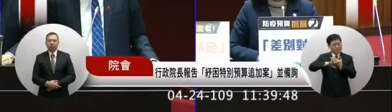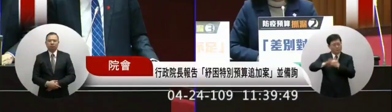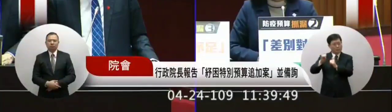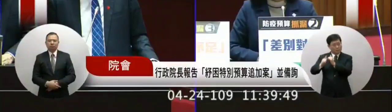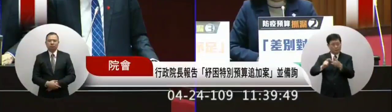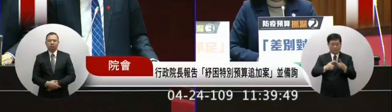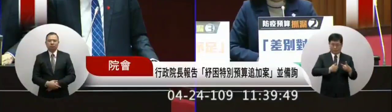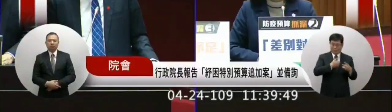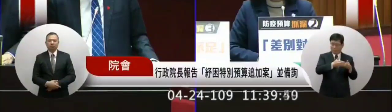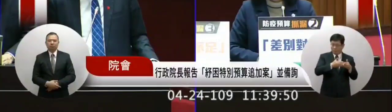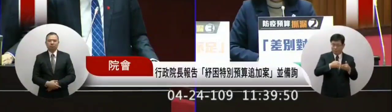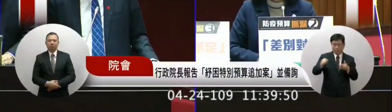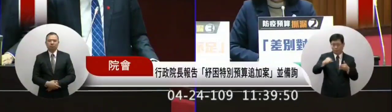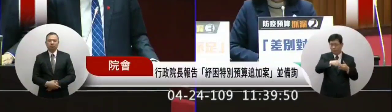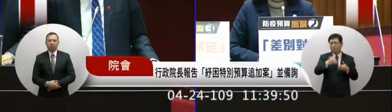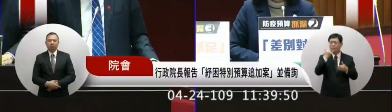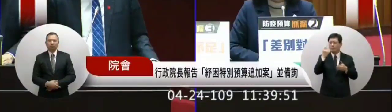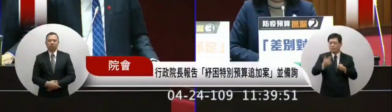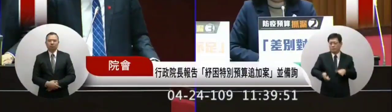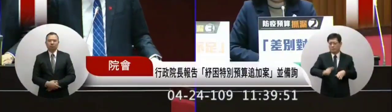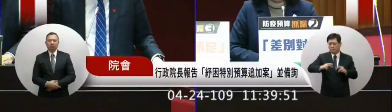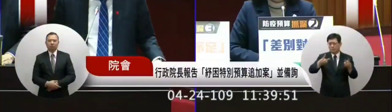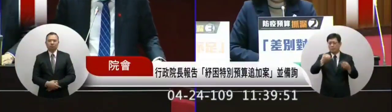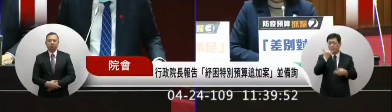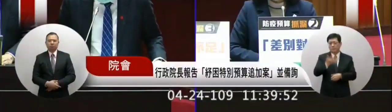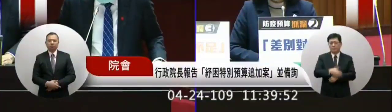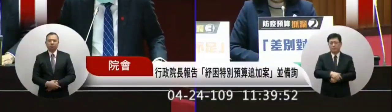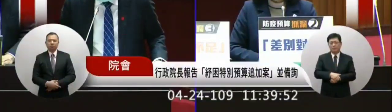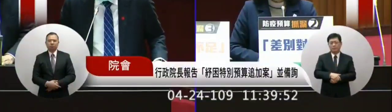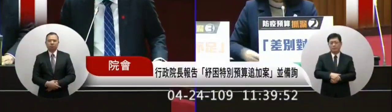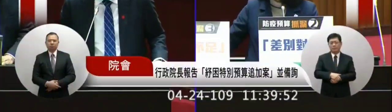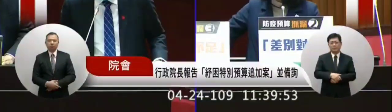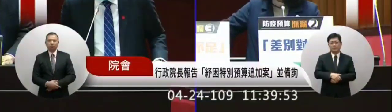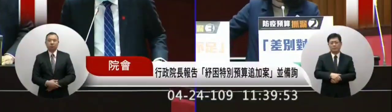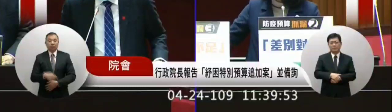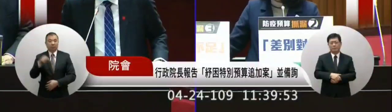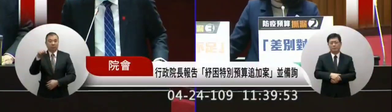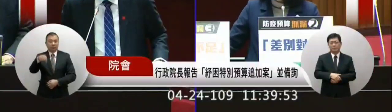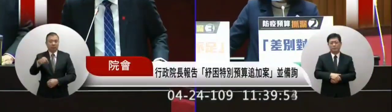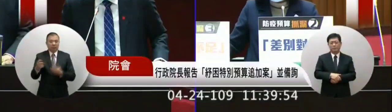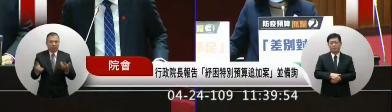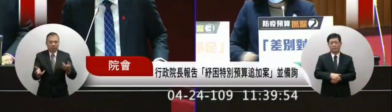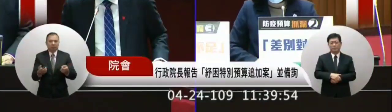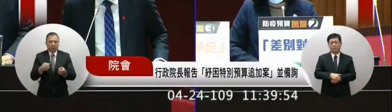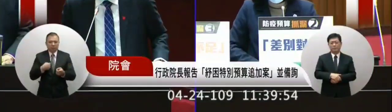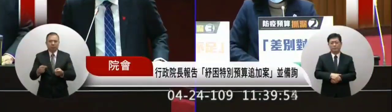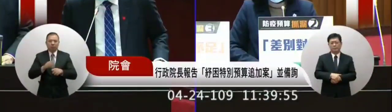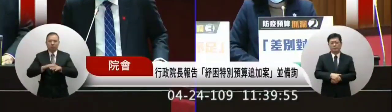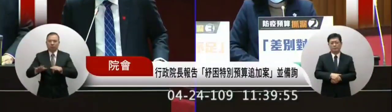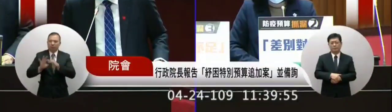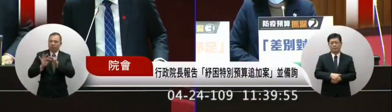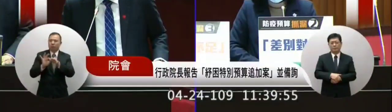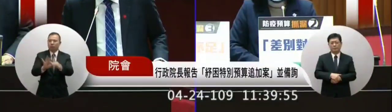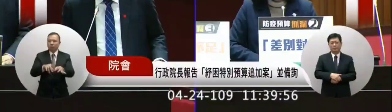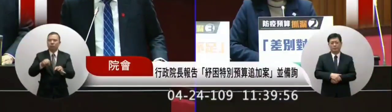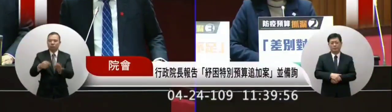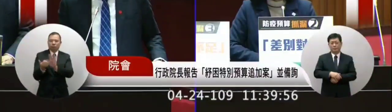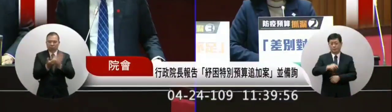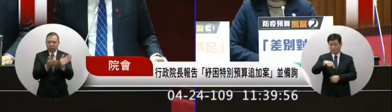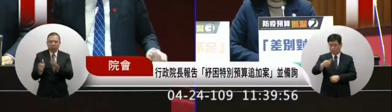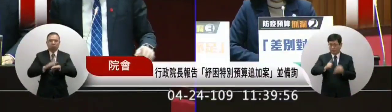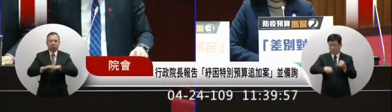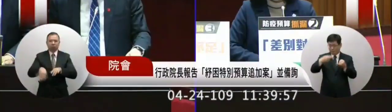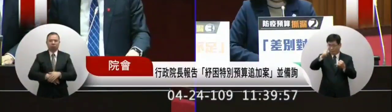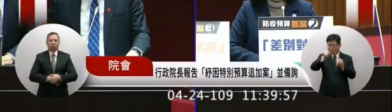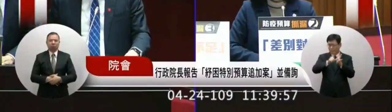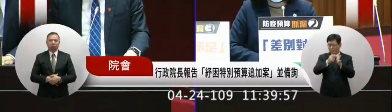面跟实际上的需求是不是可以马上做改变？ 好，我想我们这个社公司都会关注到这个问题，我们再来做后续的处理。 好，那最